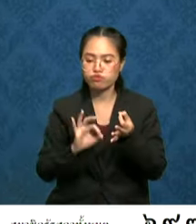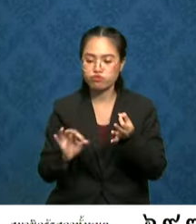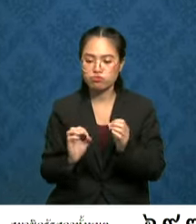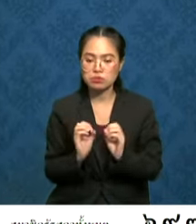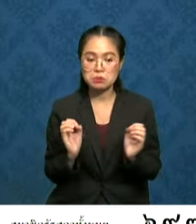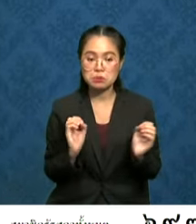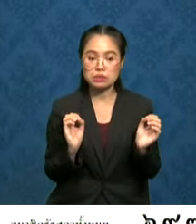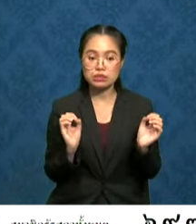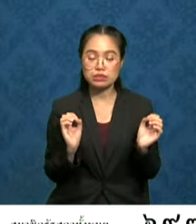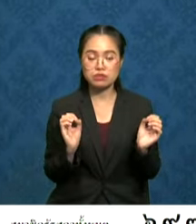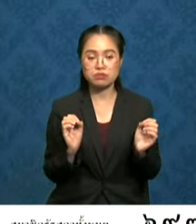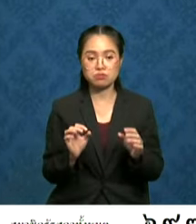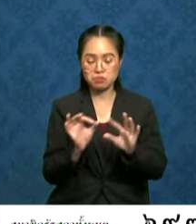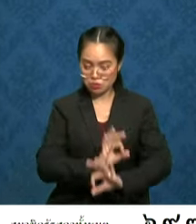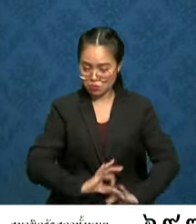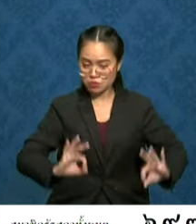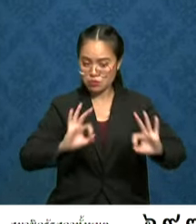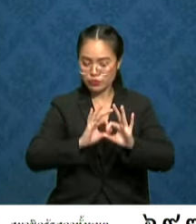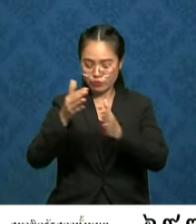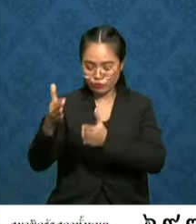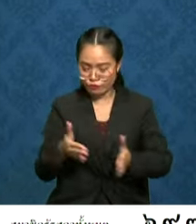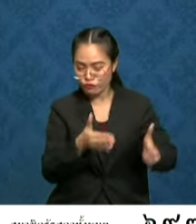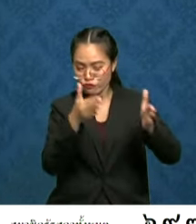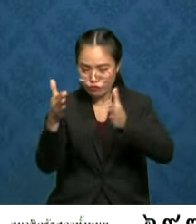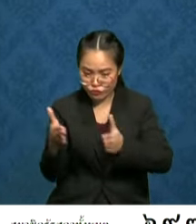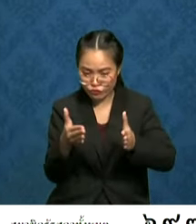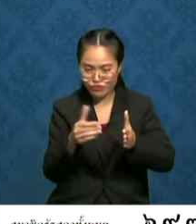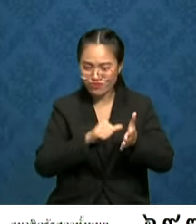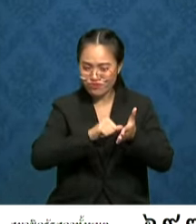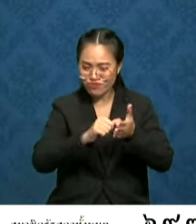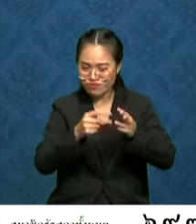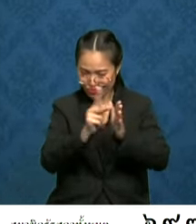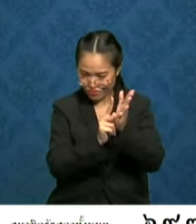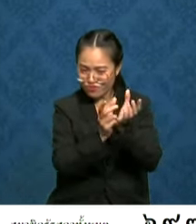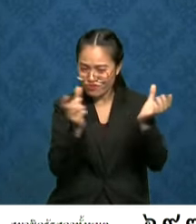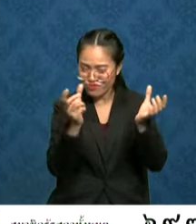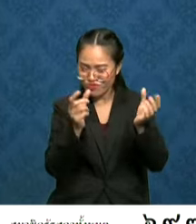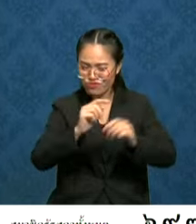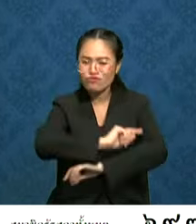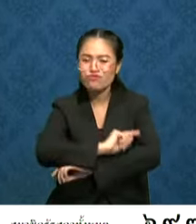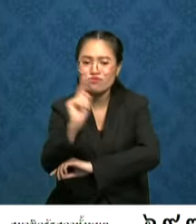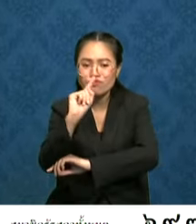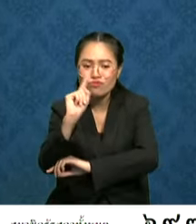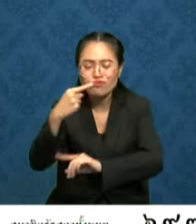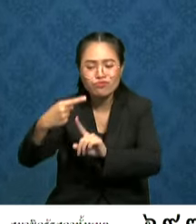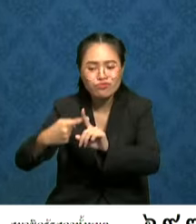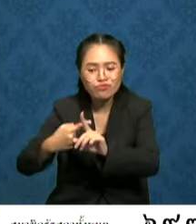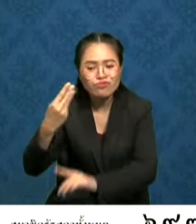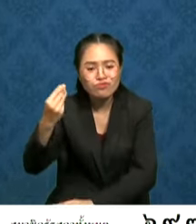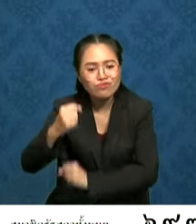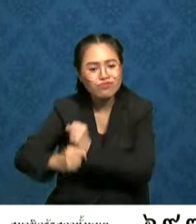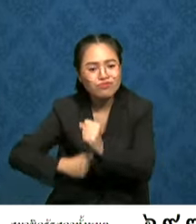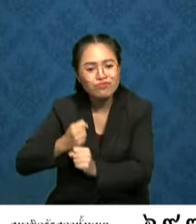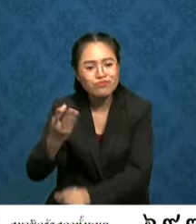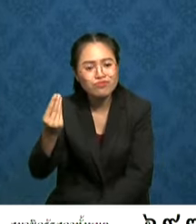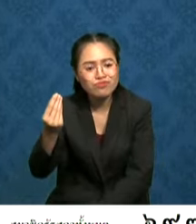และที่สำคัญนะคะกระบวนการทั้งหมดนี้นั้นจะเกิดขึ้นเมื่อไหร่เพราะดูจากไทม์ไลน์ที่ช้าขนาดนี้รัฐบาลอยู่จนครบเ